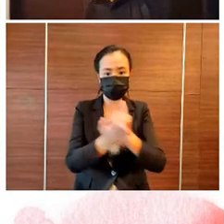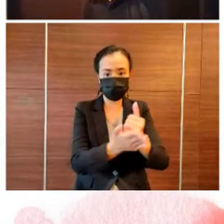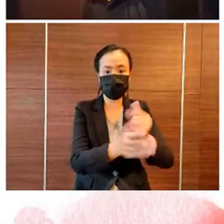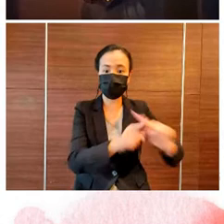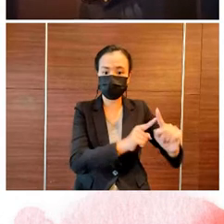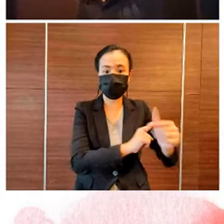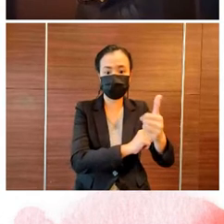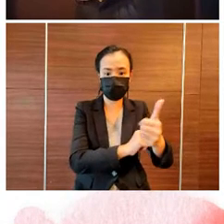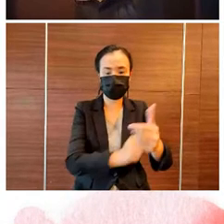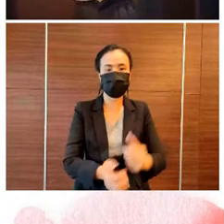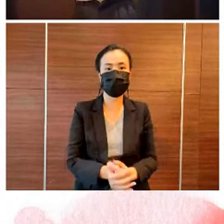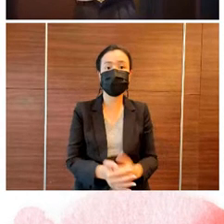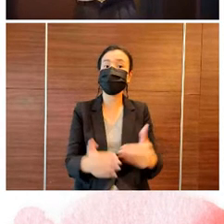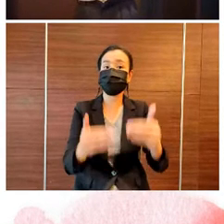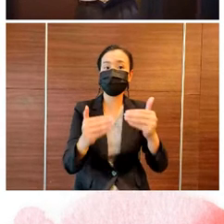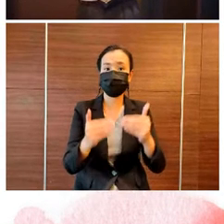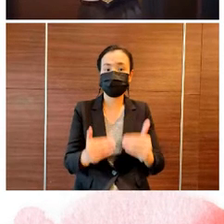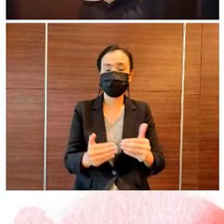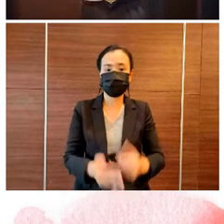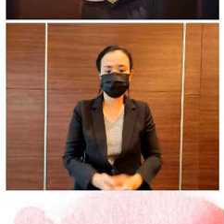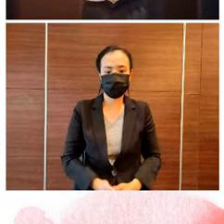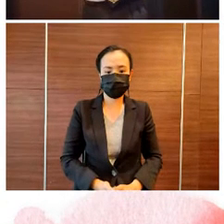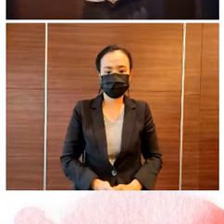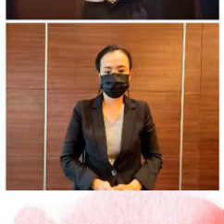เหล่านี้นะครับสไลด์ถัดไ